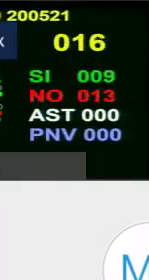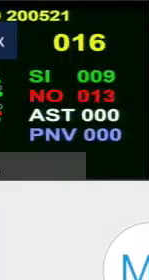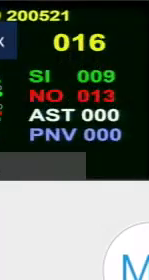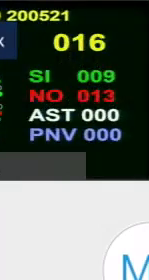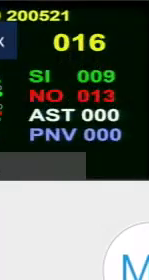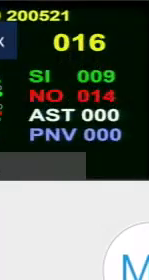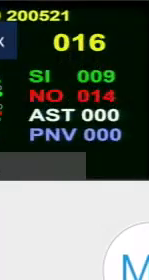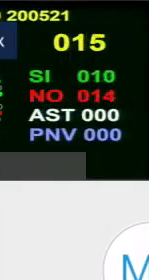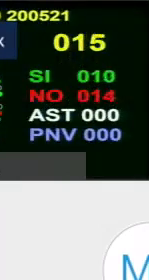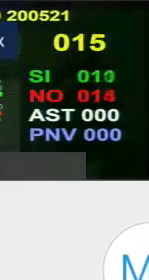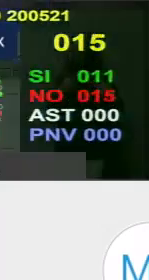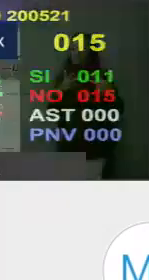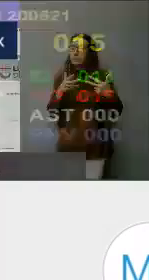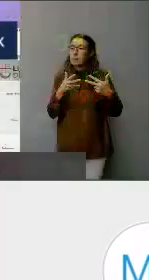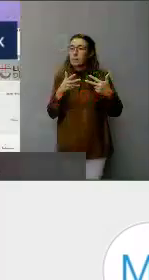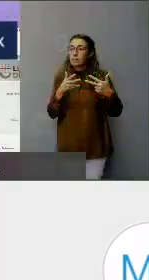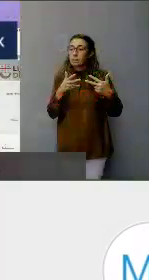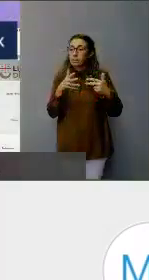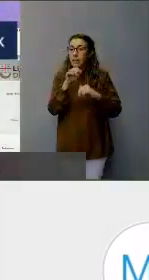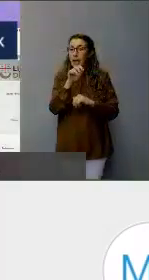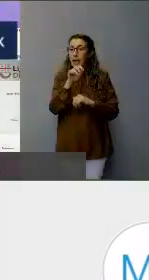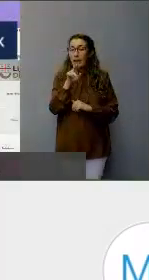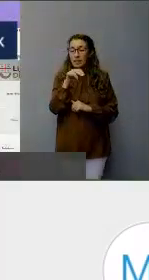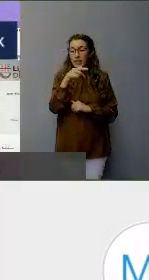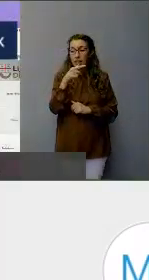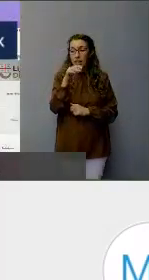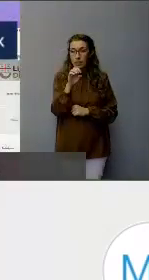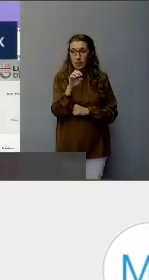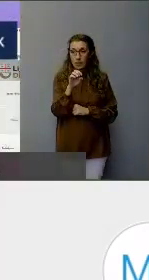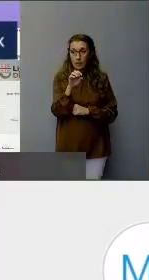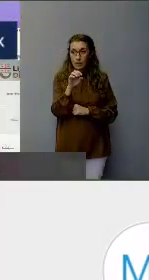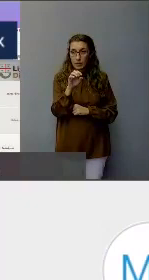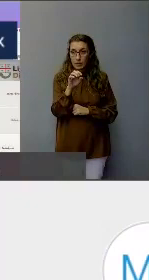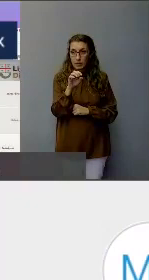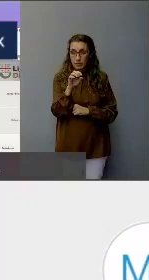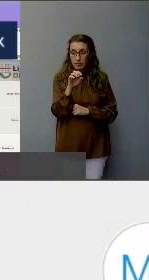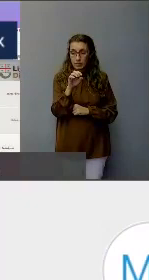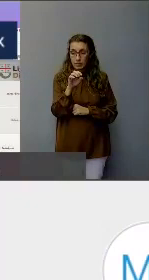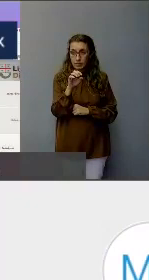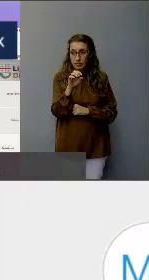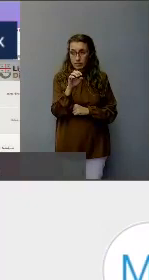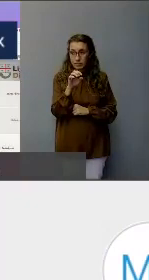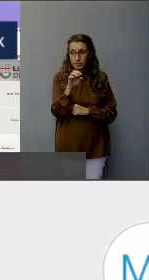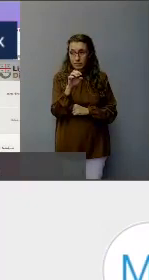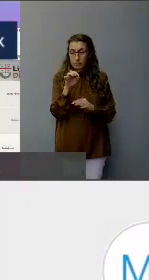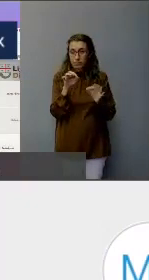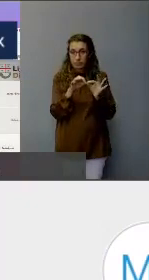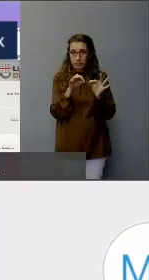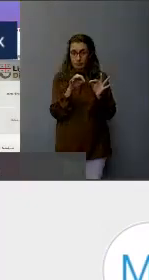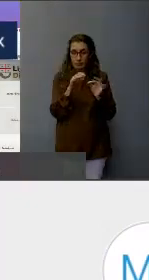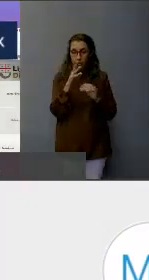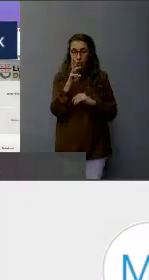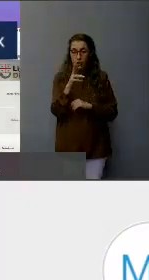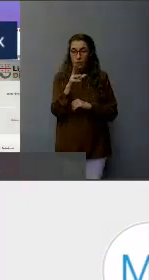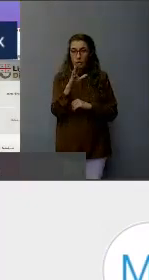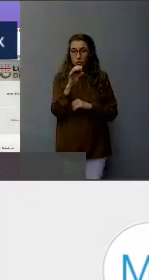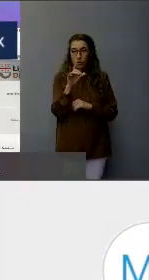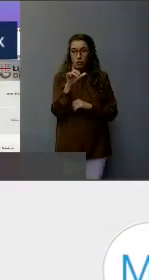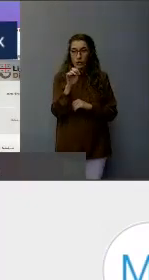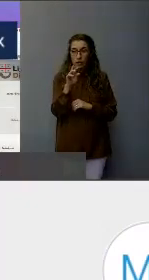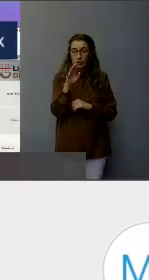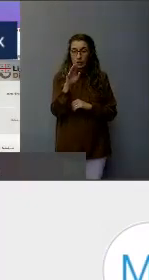da remoto con 213 consigliera vedente volevo la consigliera